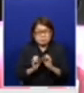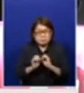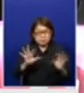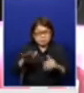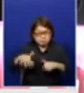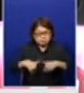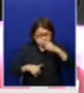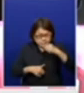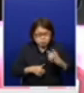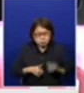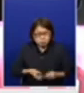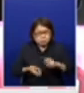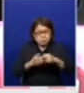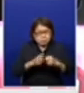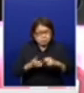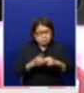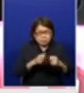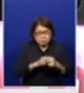ายลงไปครับขอบคุณครับ